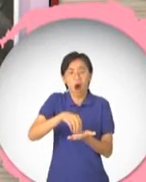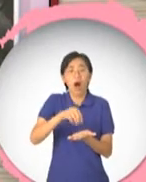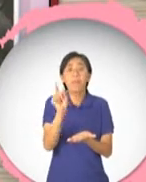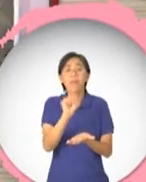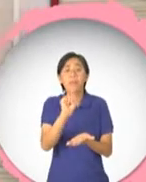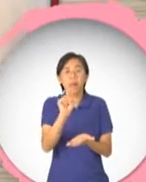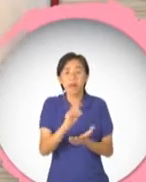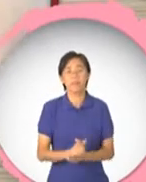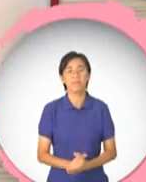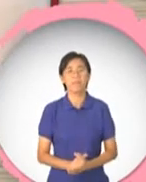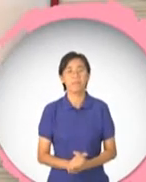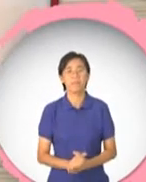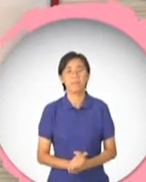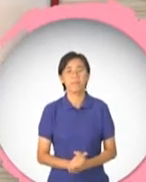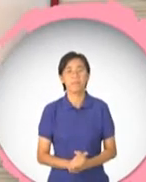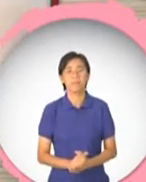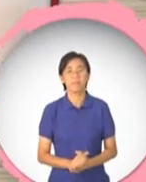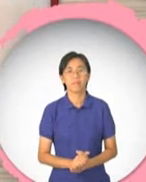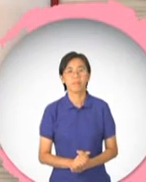การคืนตัวยังไงครับ